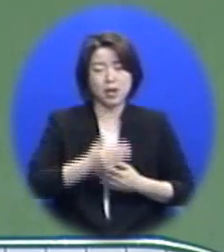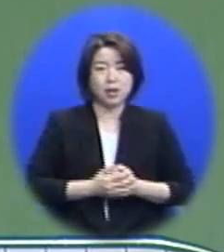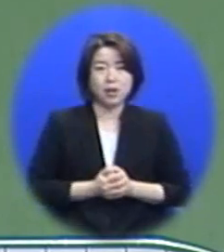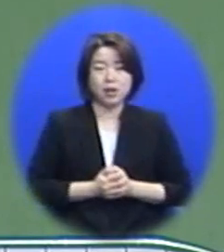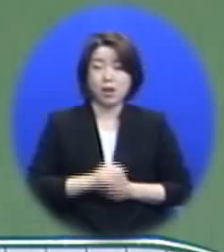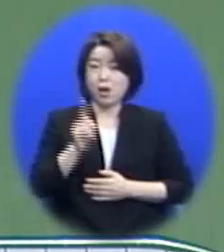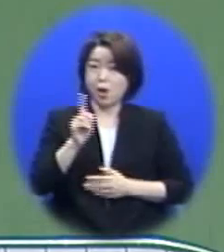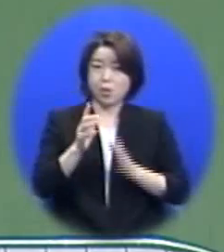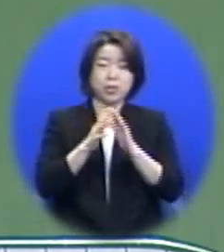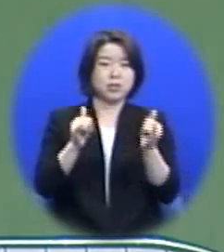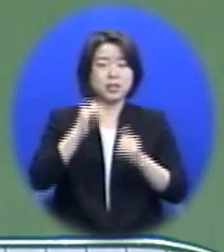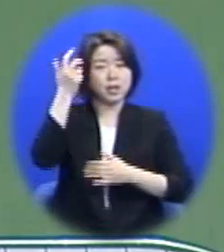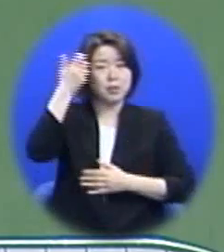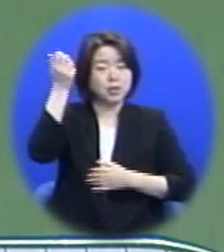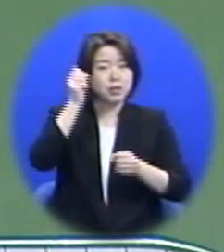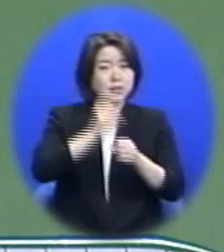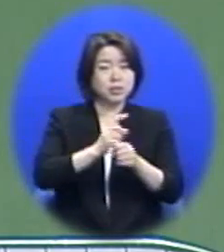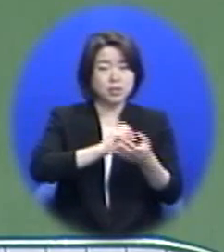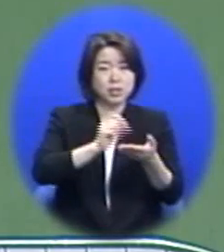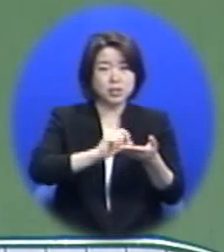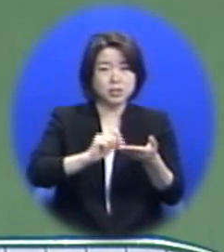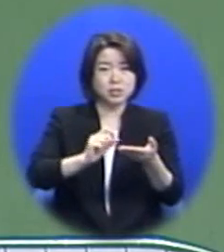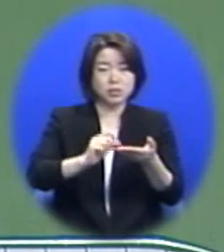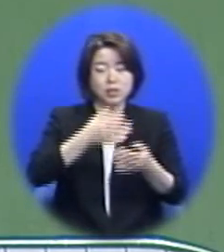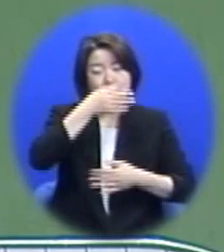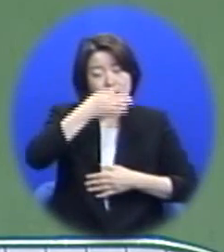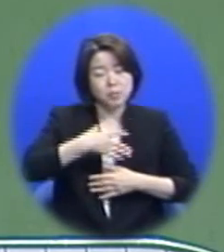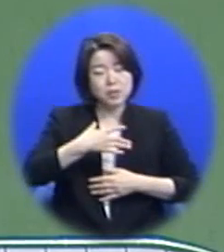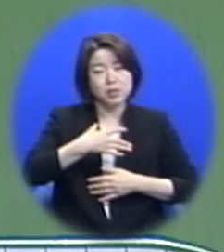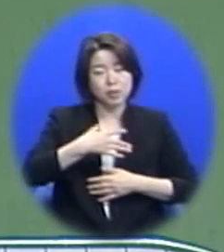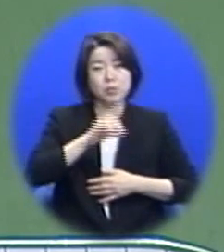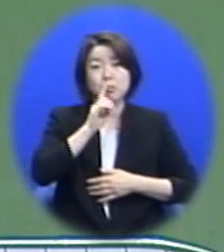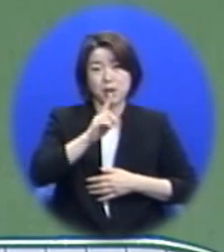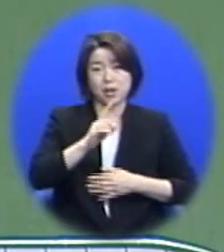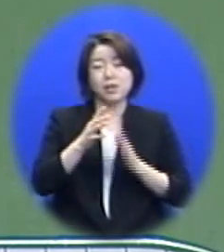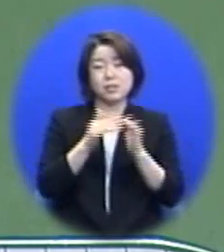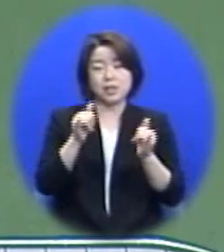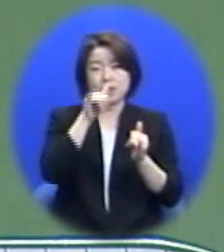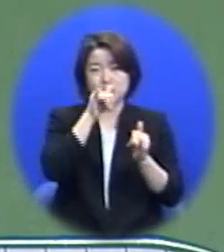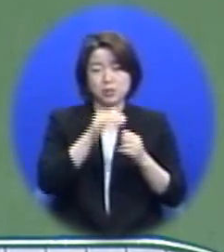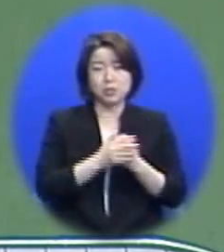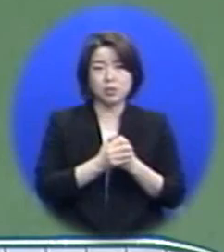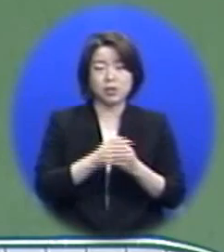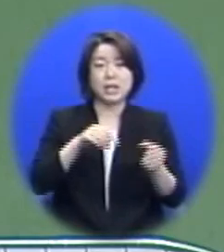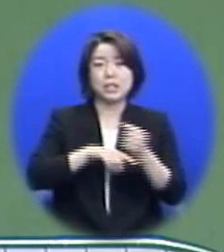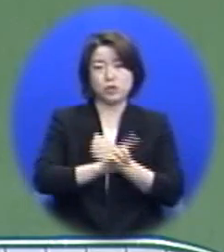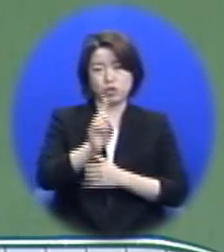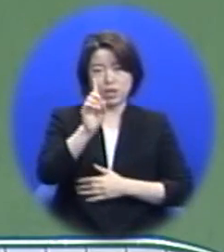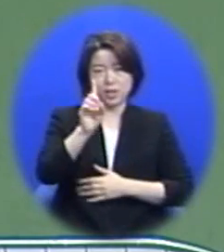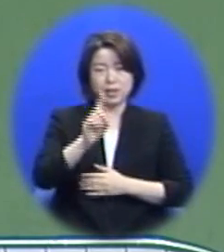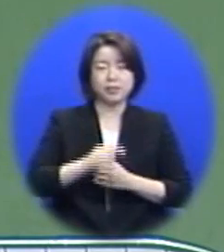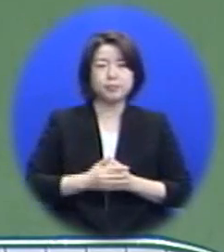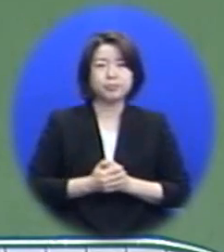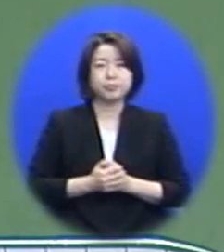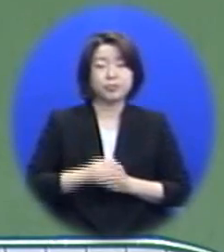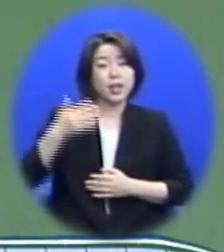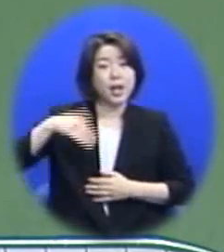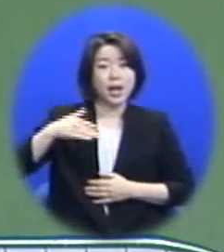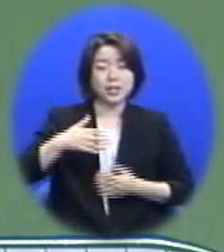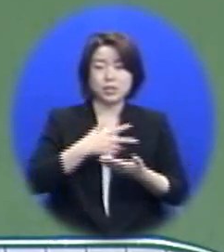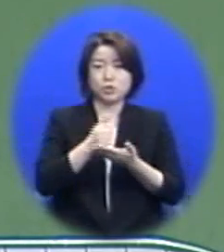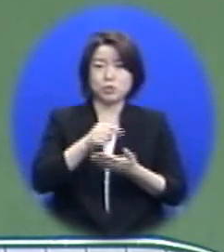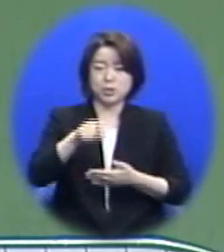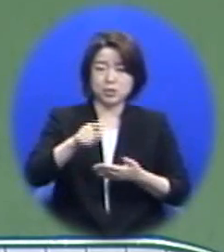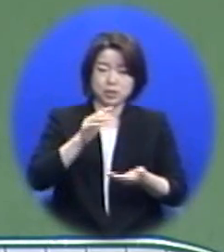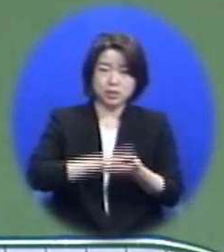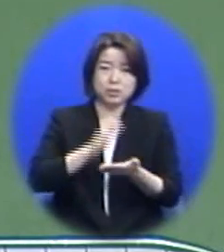어떤 분들은 영성 일기 쓰는 것을 힘들다고 이야기하는 분들을 보았습니다 이유는 하나입니다 아직 주님을 그렇게